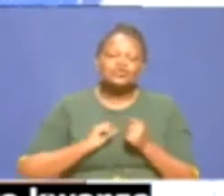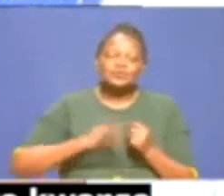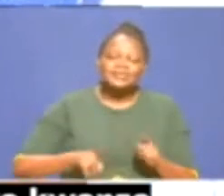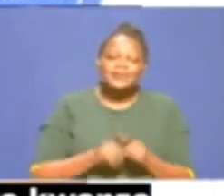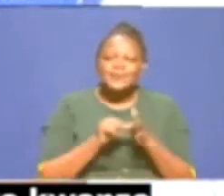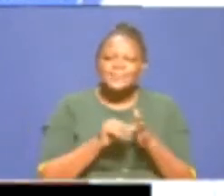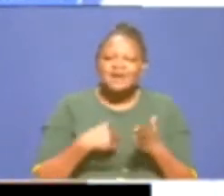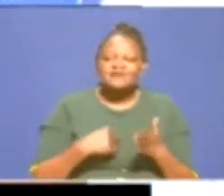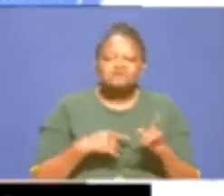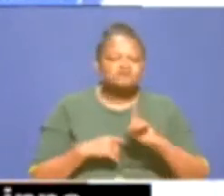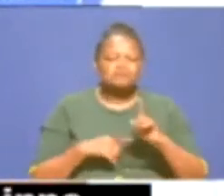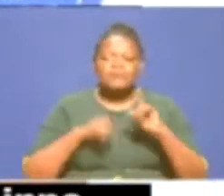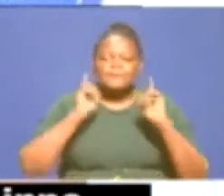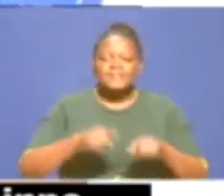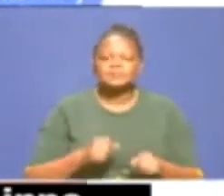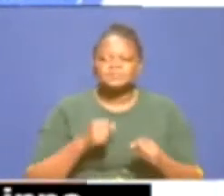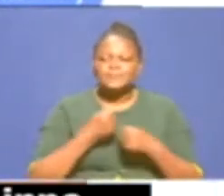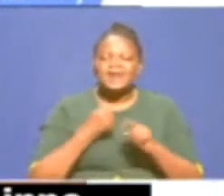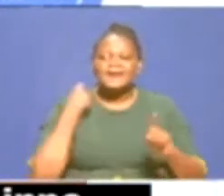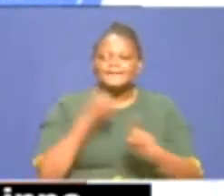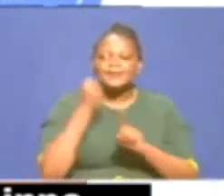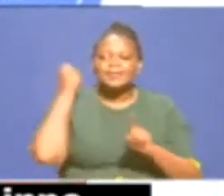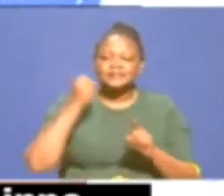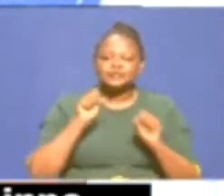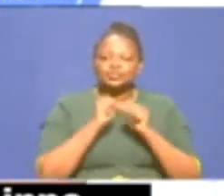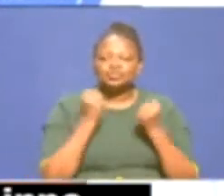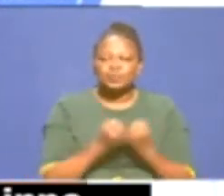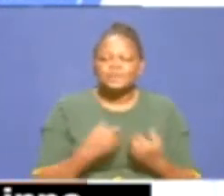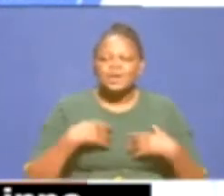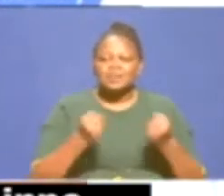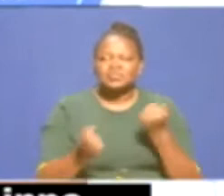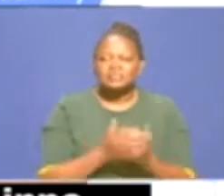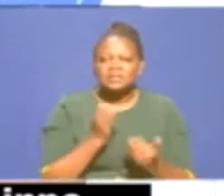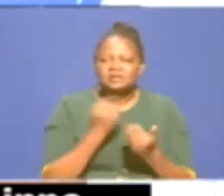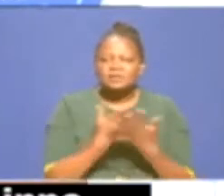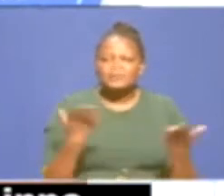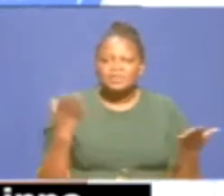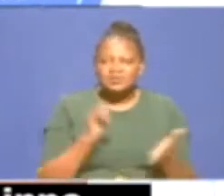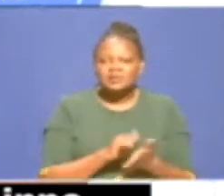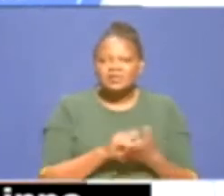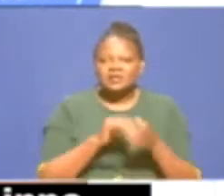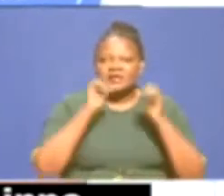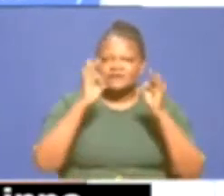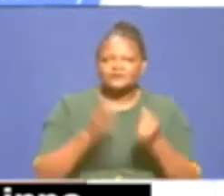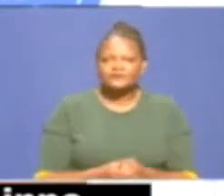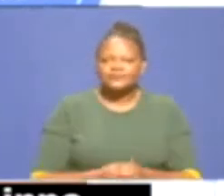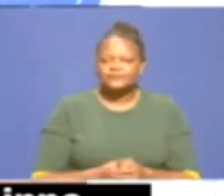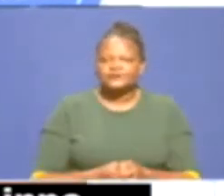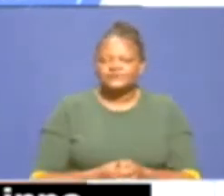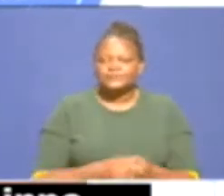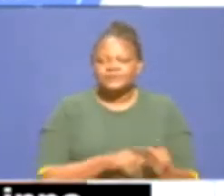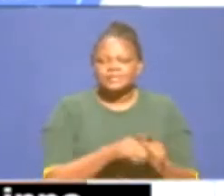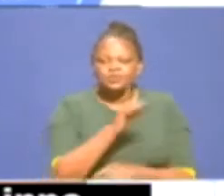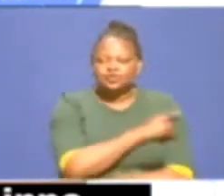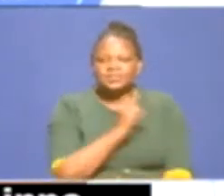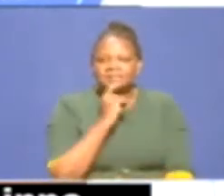keep making an impact in the society in terms of healthcare. Those are some of the things that if, and as Daktari said,